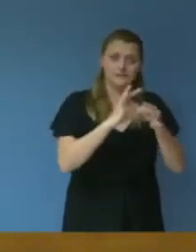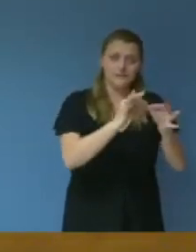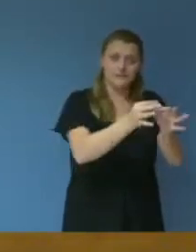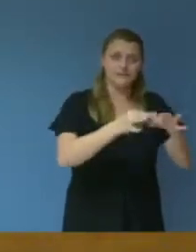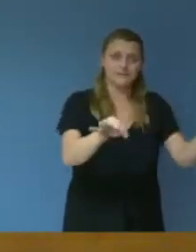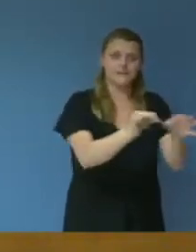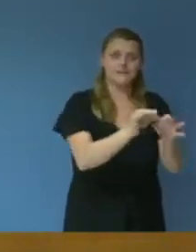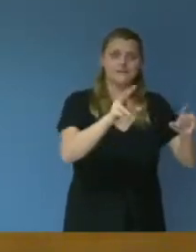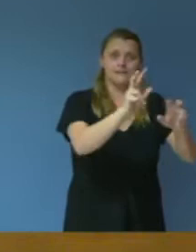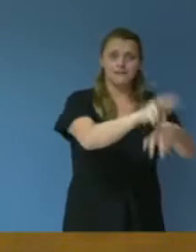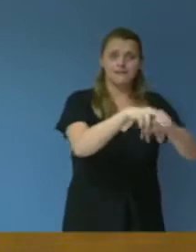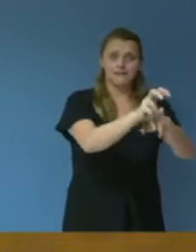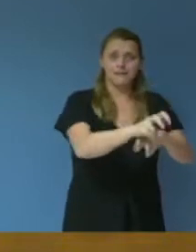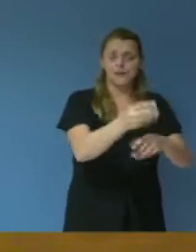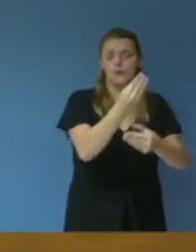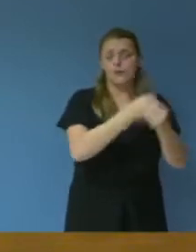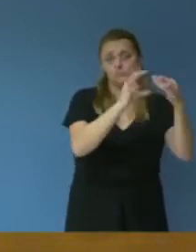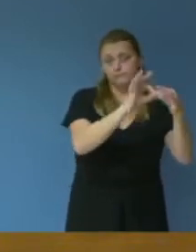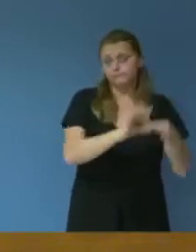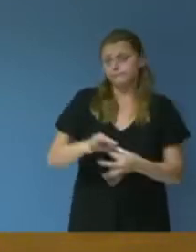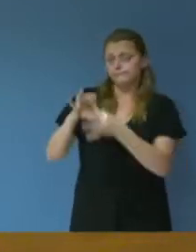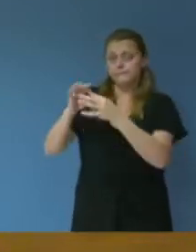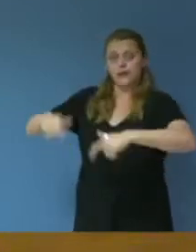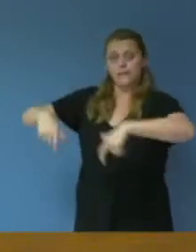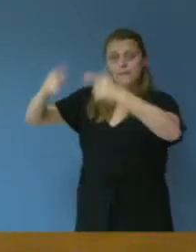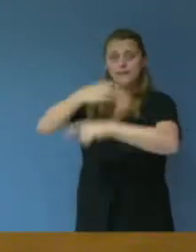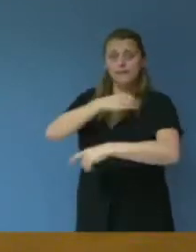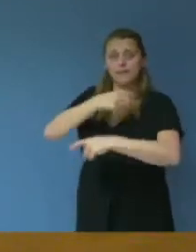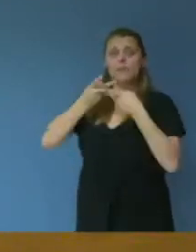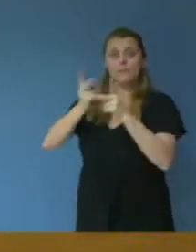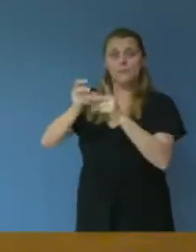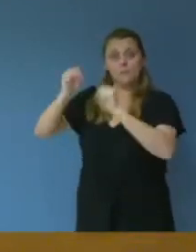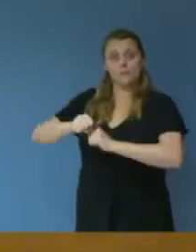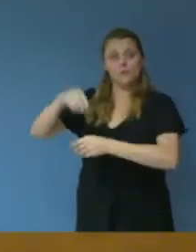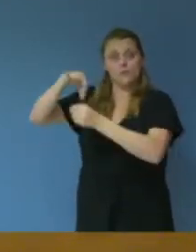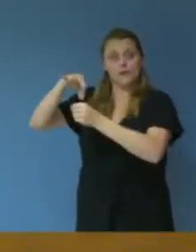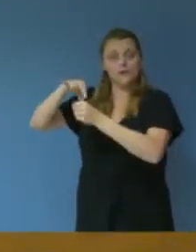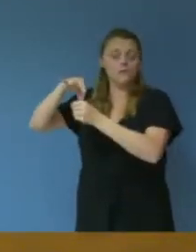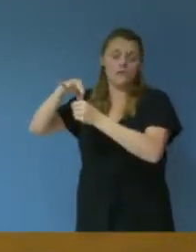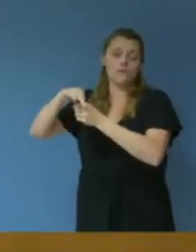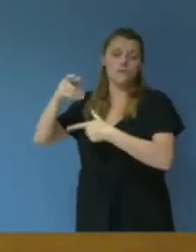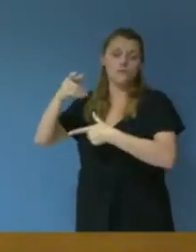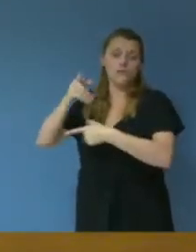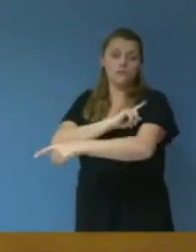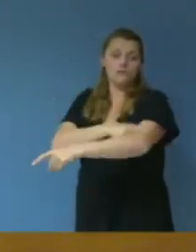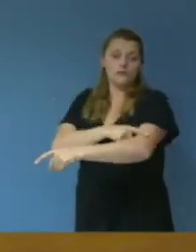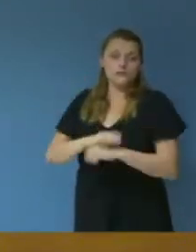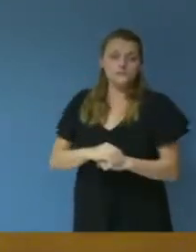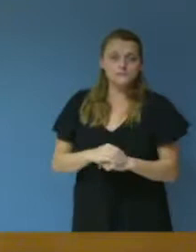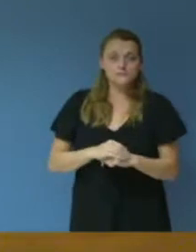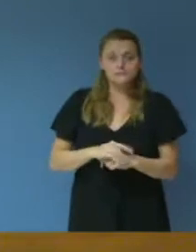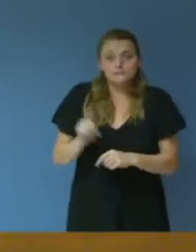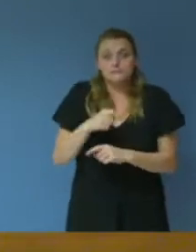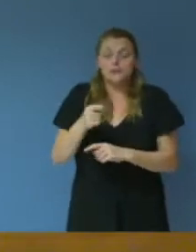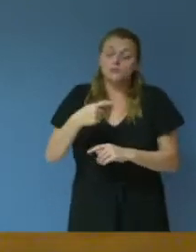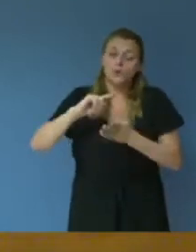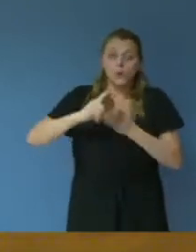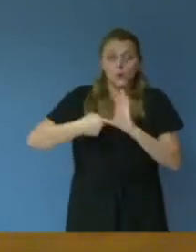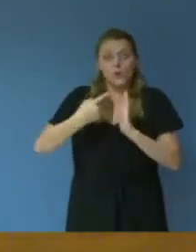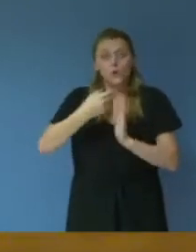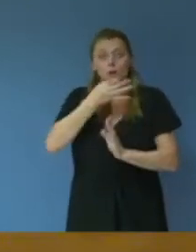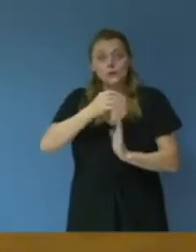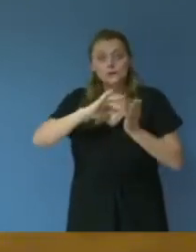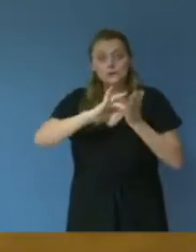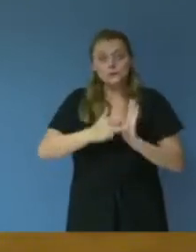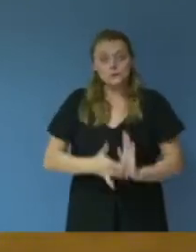publics. Au-delà de ces points positifs et de quelques autres que je ne vais pas ici citer, il y a lieu peut-être de souligner des points regrettables ou négatifs que je